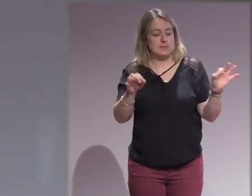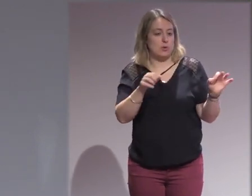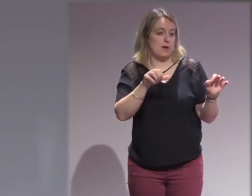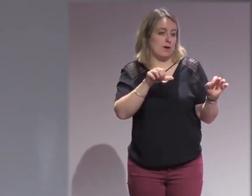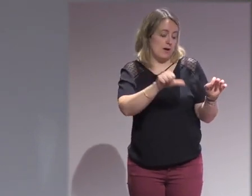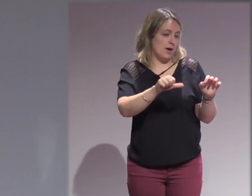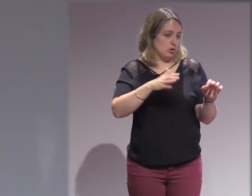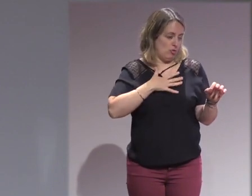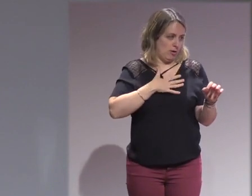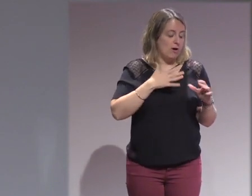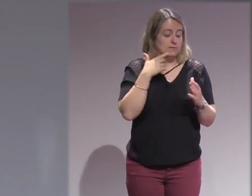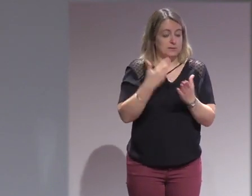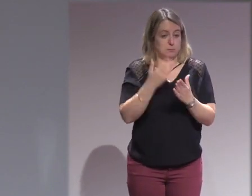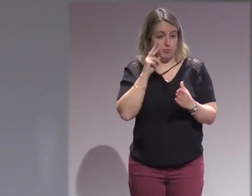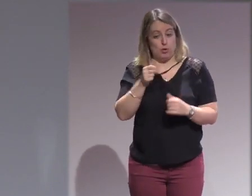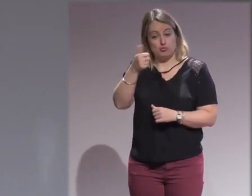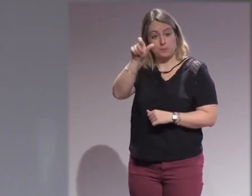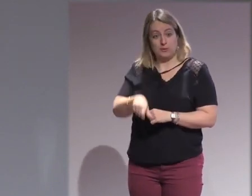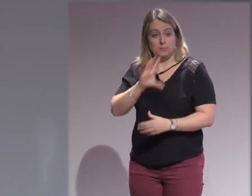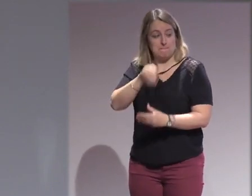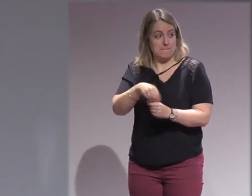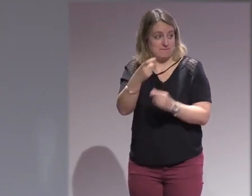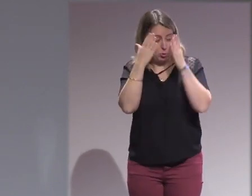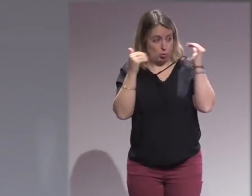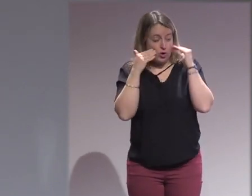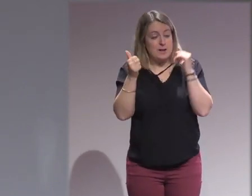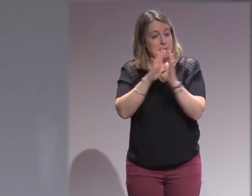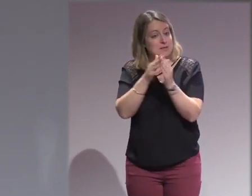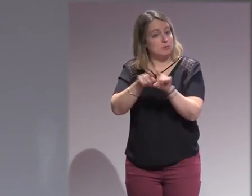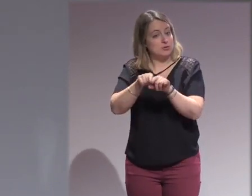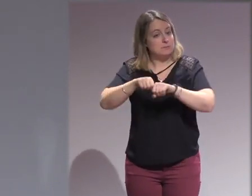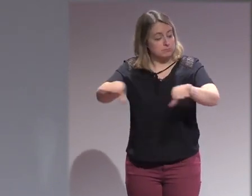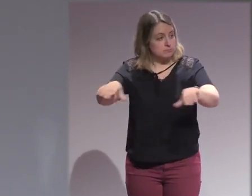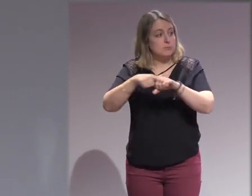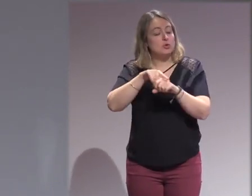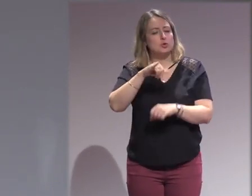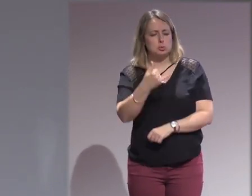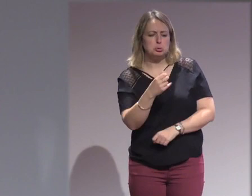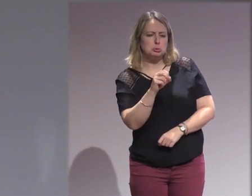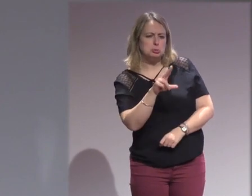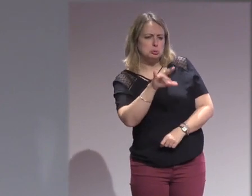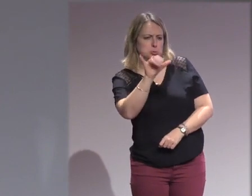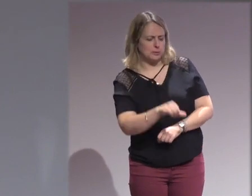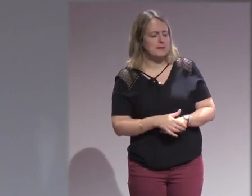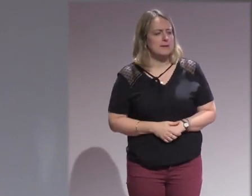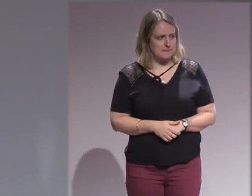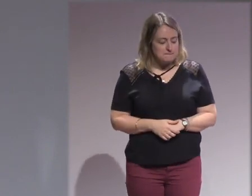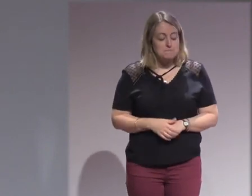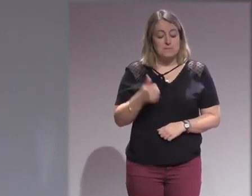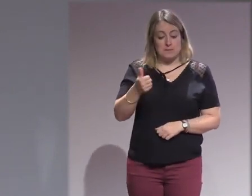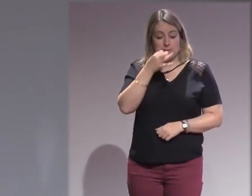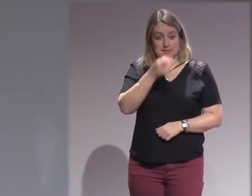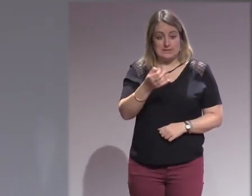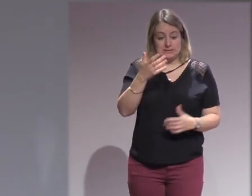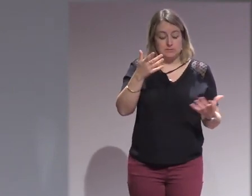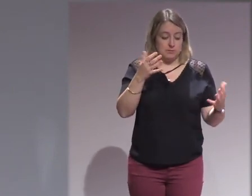écrit un livre aussi qui s'appelle L'adoption internationale, mythe et réalité, et dans Une histoire à soi, Julie dit qu'elle considère que une des choses